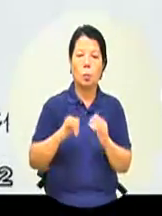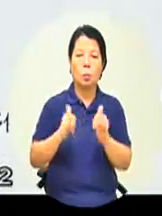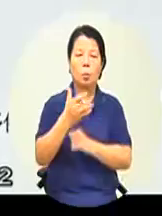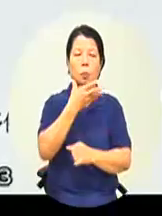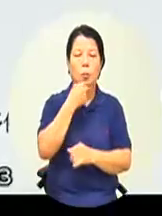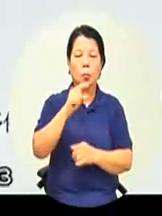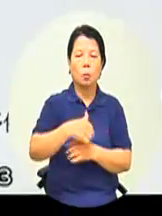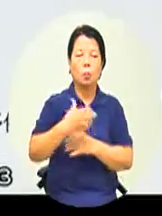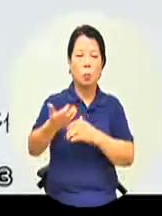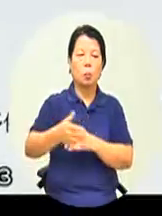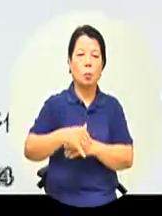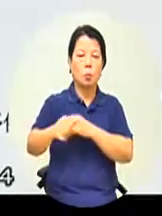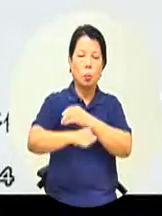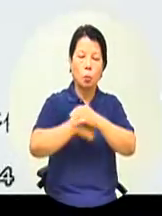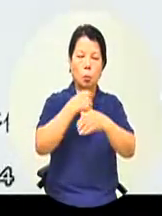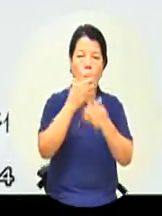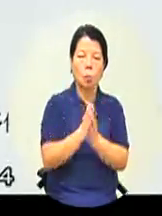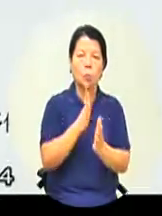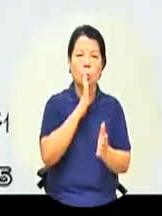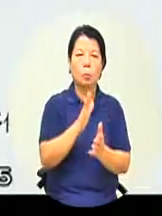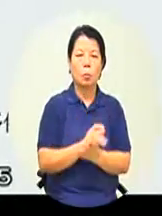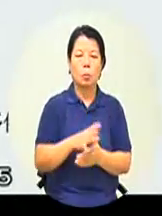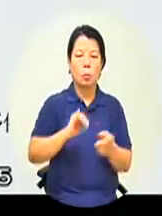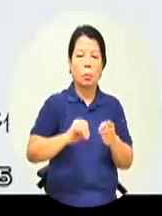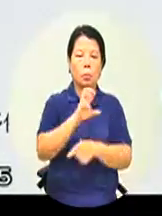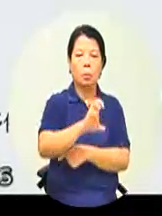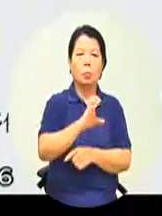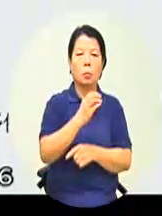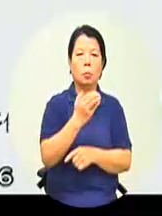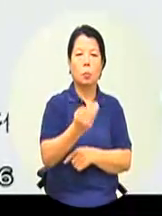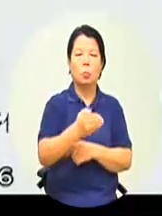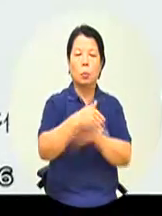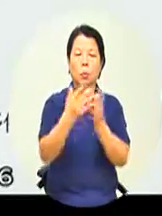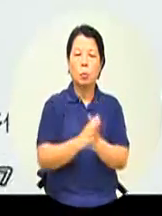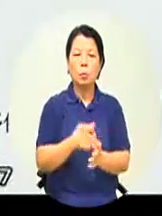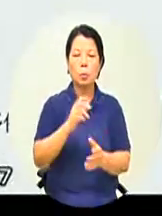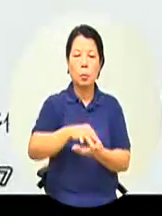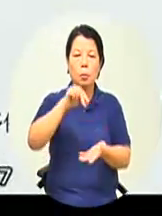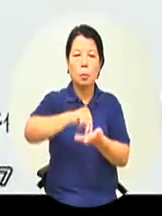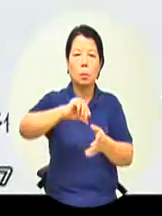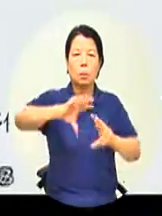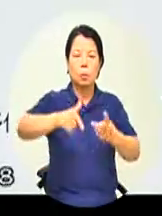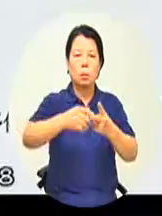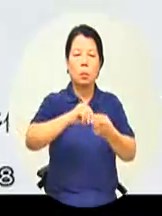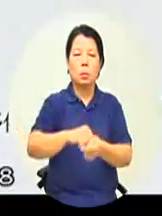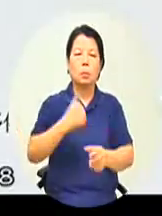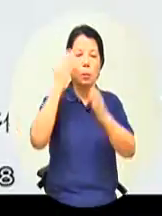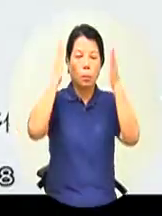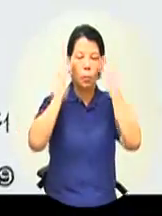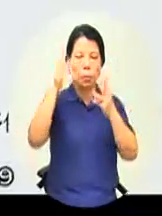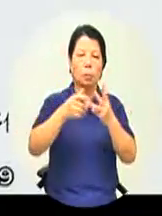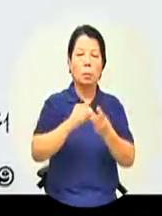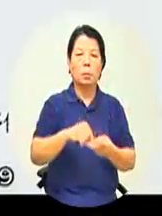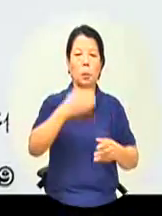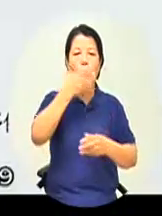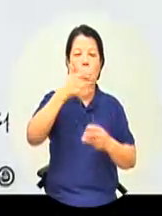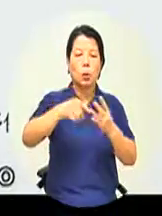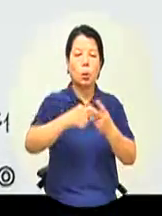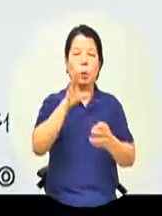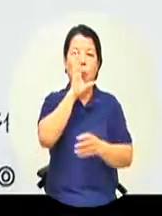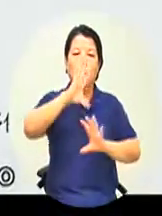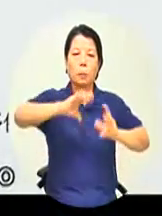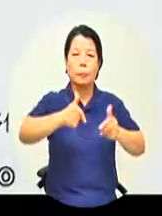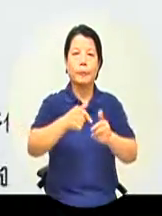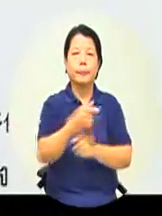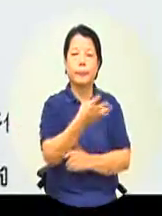面，那这个99%来自印尼、马来西亚、越南、那泰国这些地